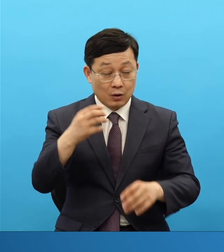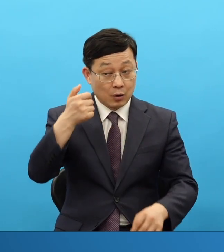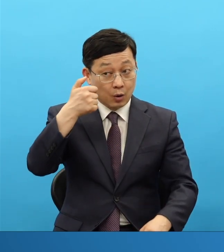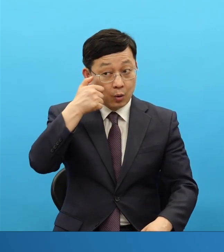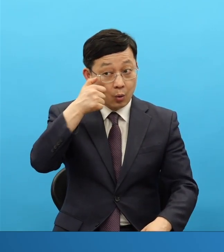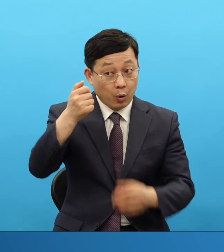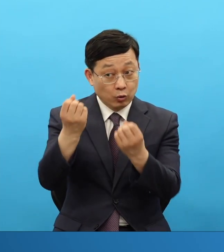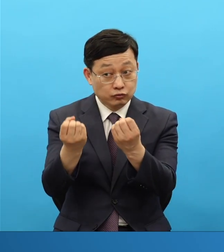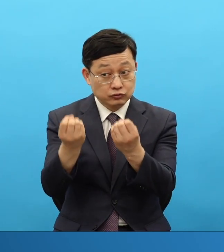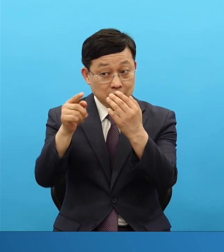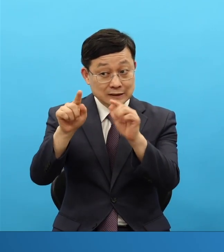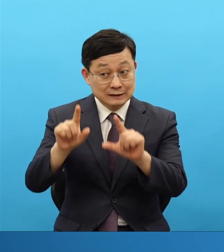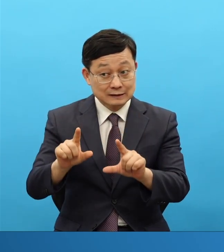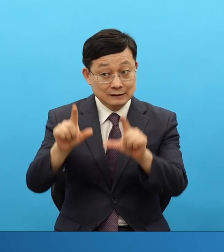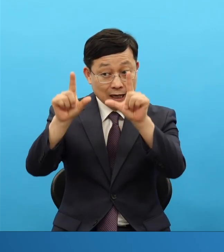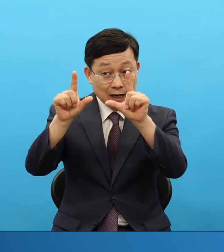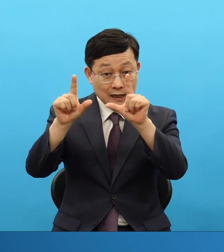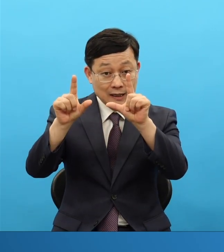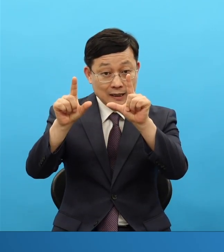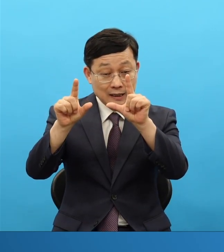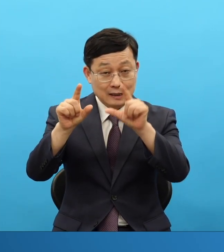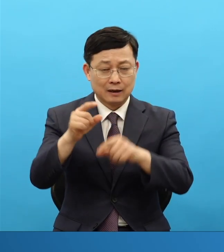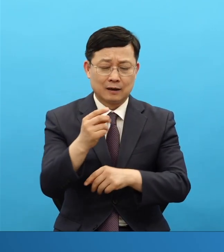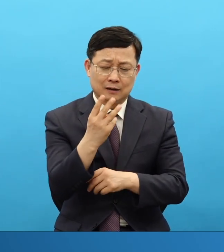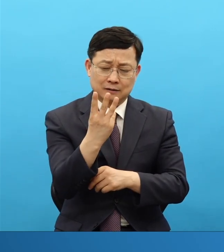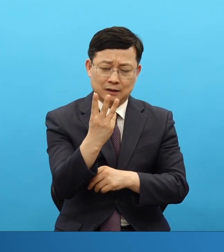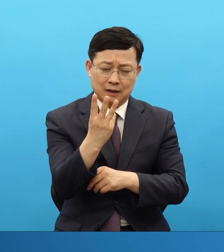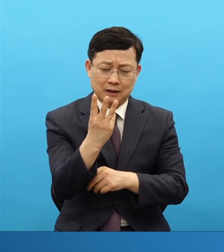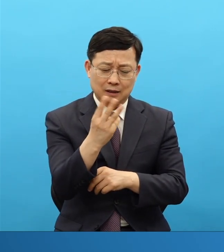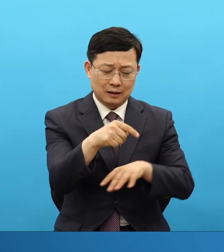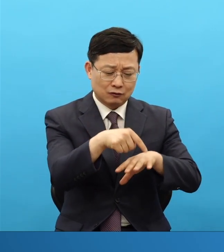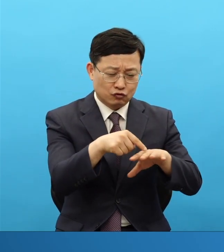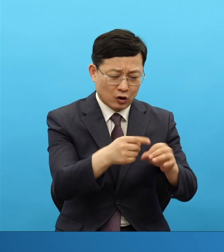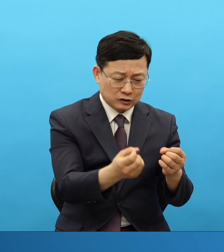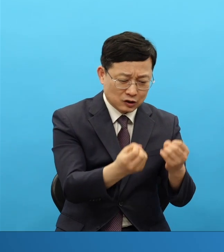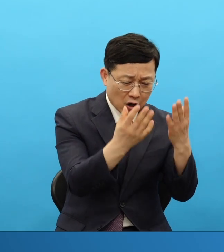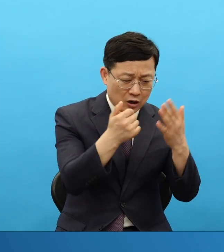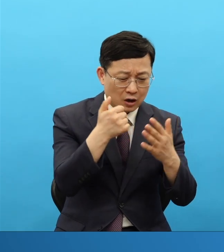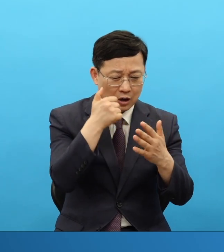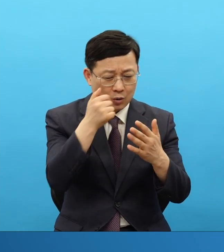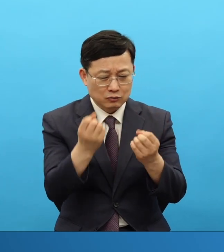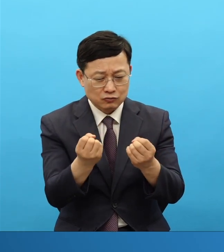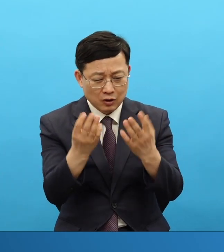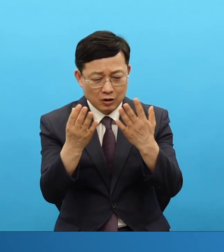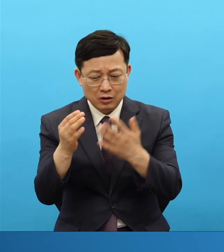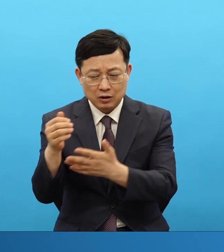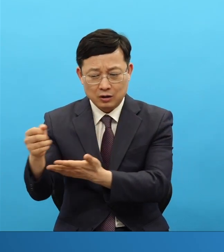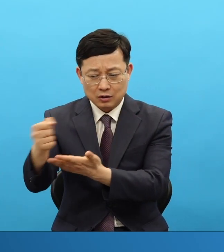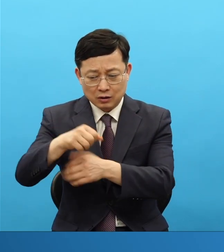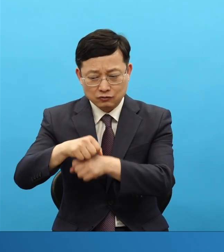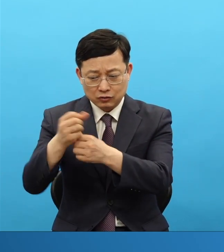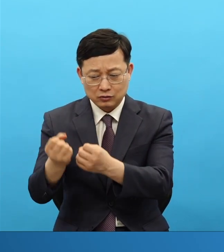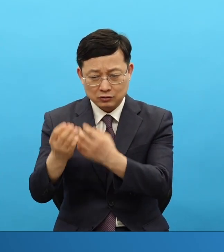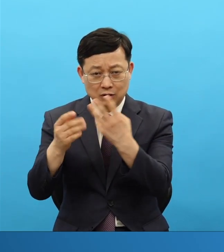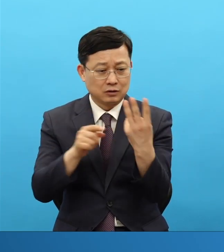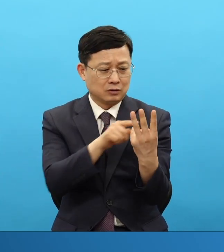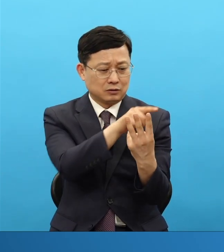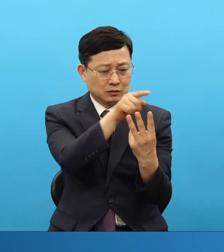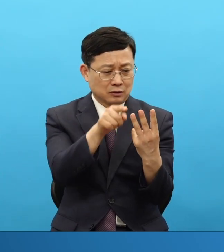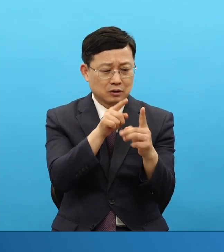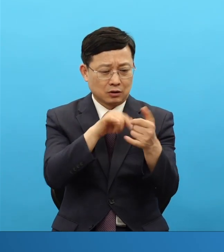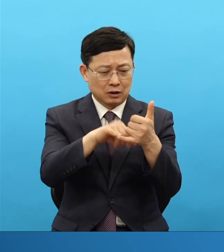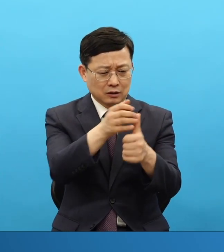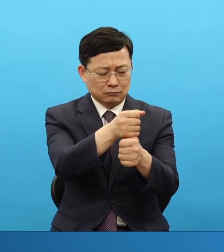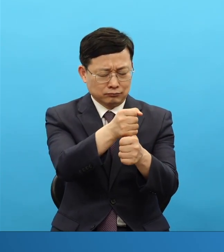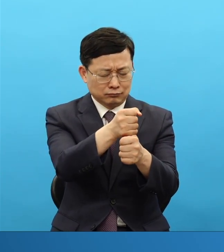Pentecost had come. 세 절기입니다. It's talking about the three feasts. 여러분이 언약 잡고 있는 순간에 이 응답은 오고 있다는 At the 사실 moment